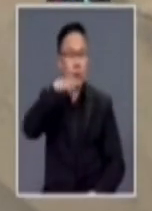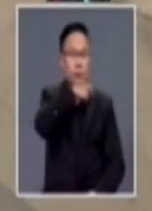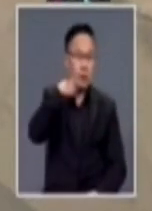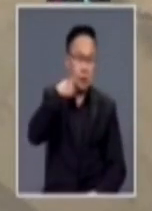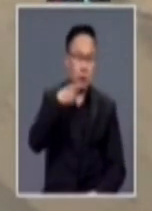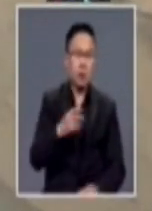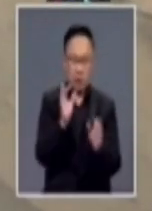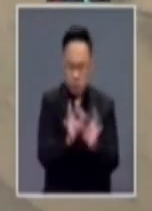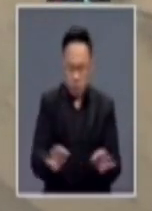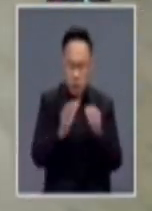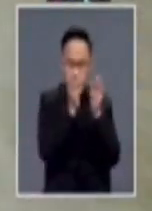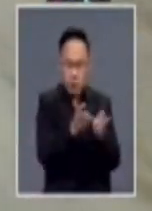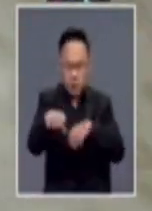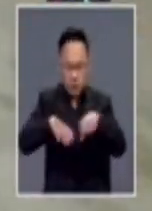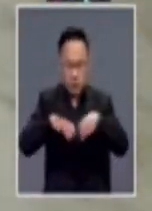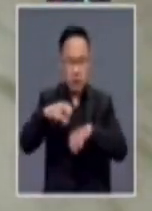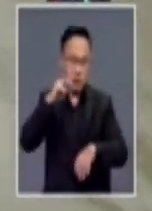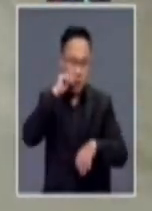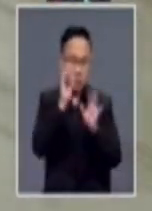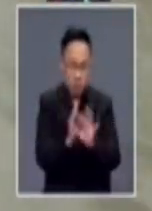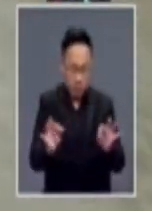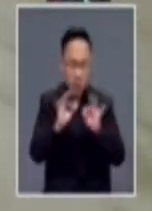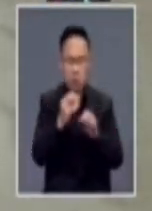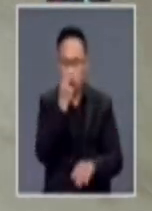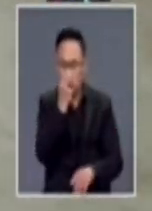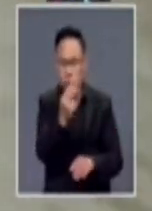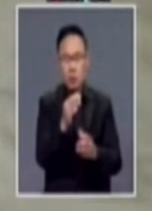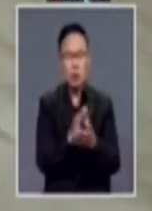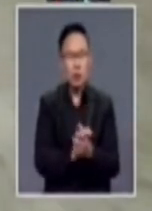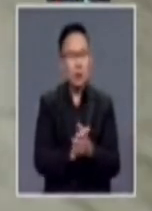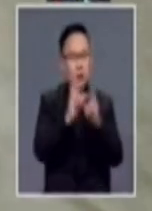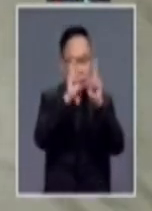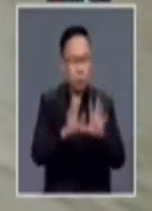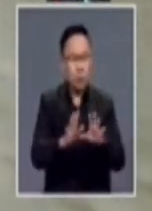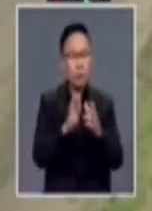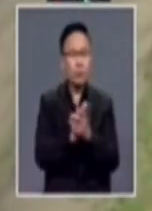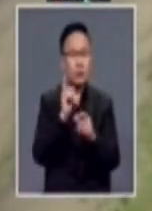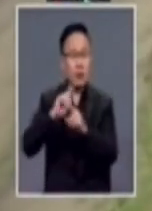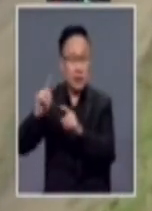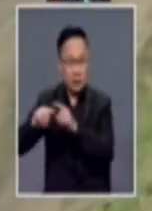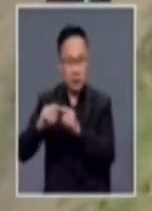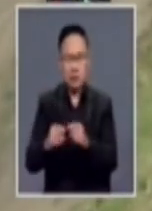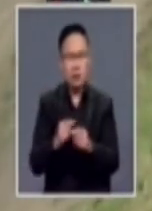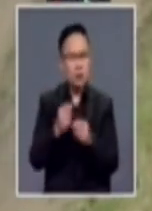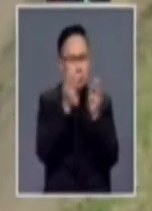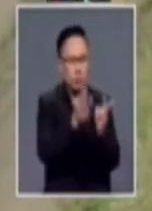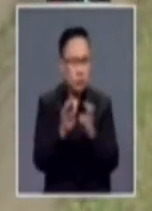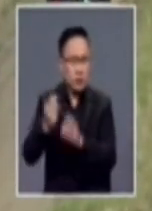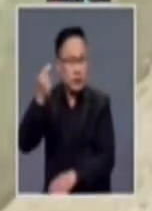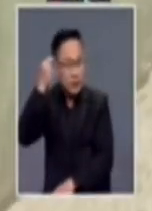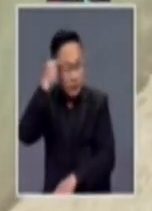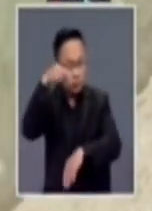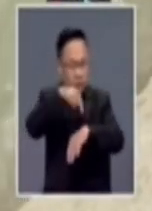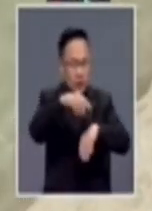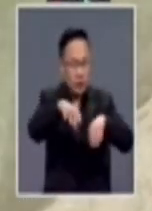ก็คงมองทั้งด้านการใช้โครงสร้างการใช้เรื่องหลักคิดหลักเวลานะ